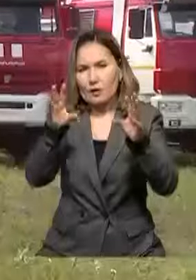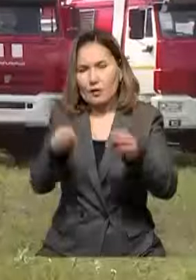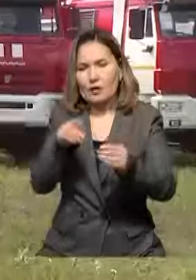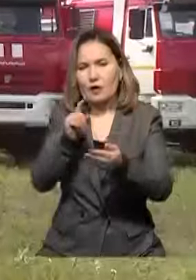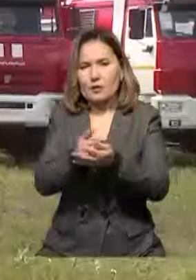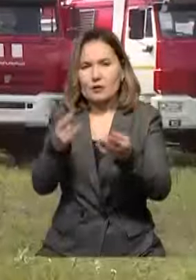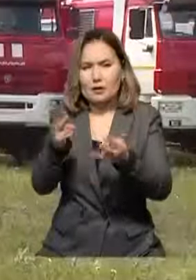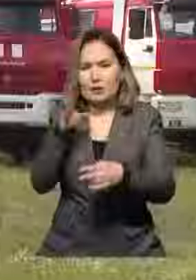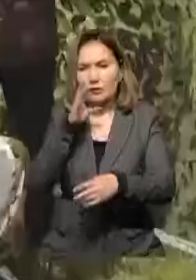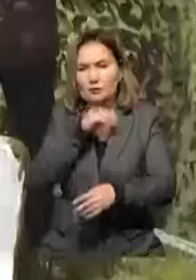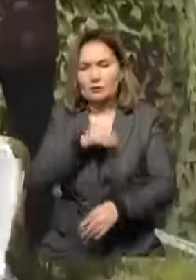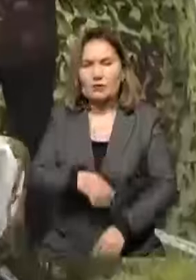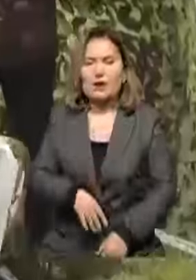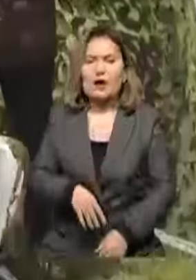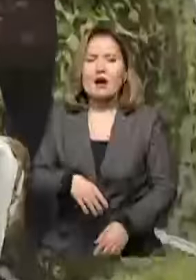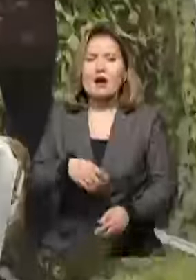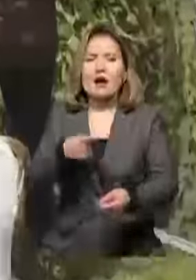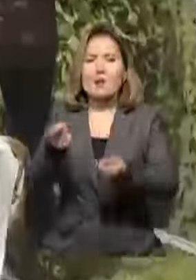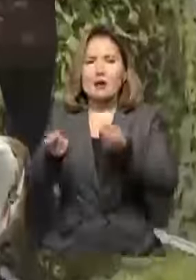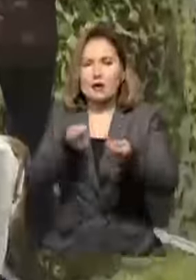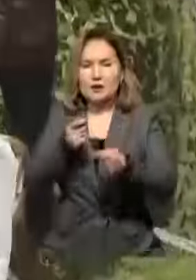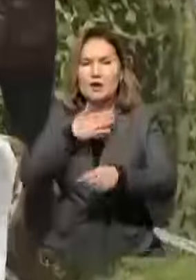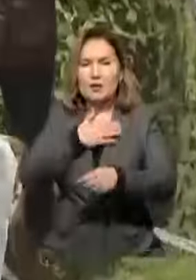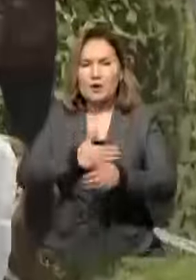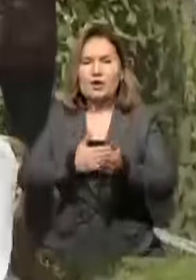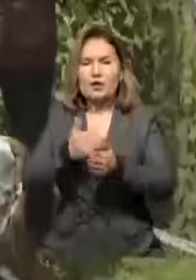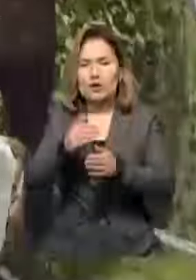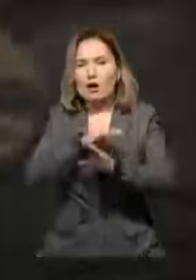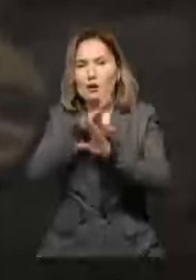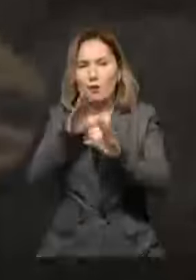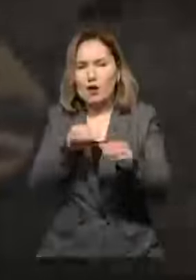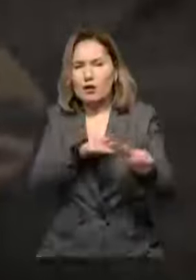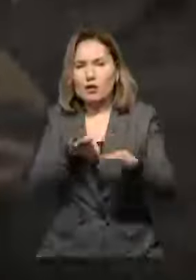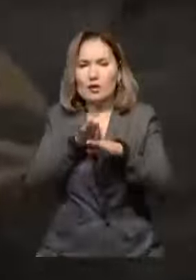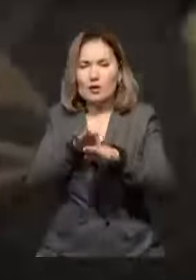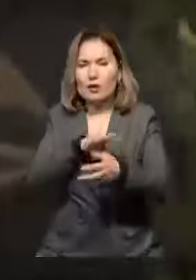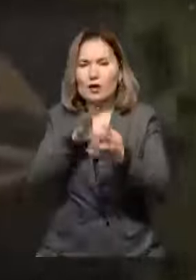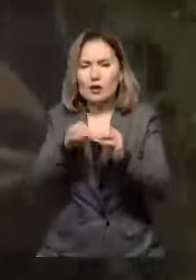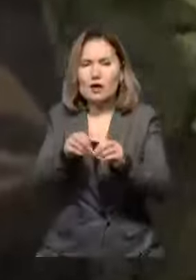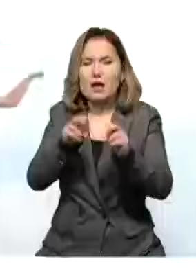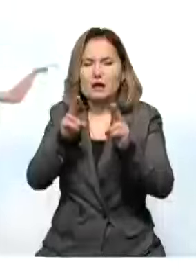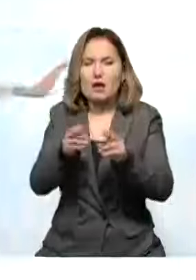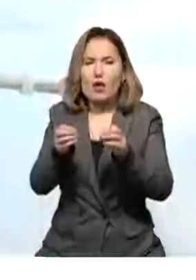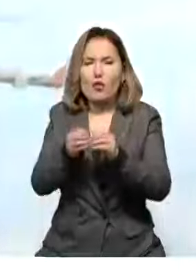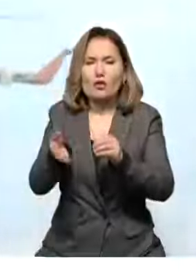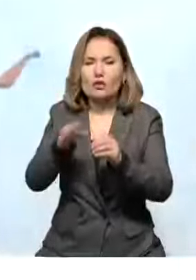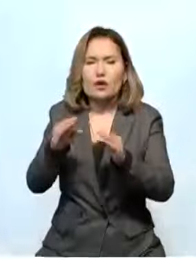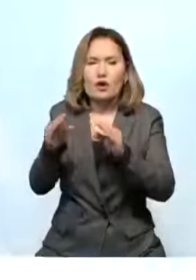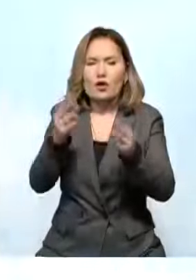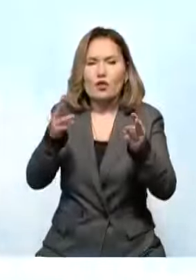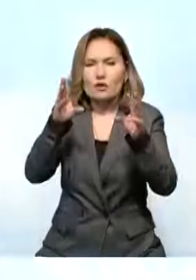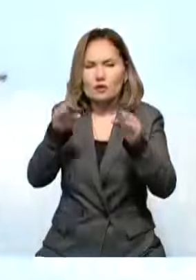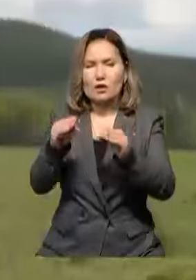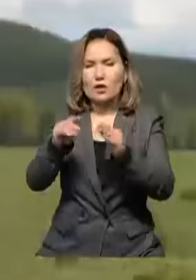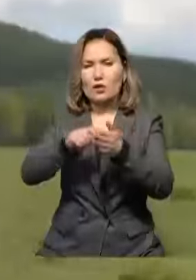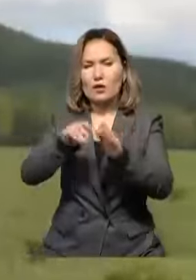ошағын сөндіру. Басшылықтың көңілінен шығып жоғары деңгейде өтті. Соңында жергілікті мамандарға су жаңа 10 өрт сөндіру көлігі табысталды.